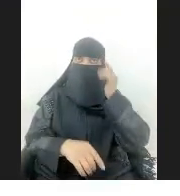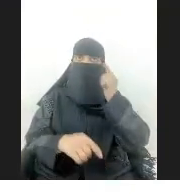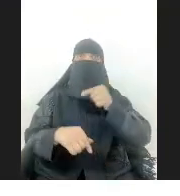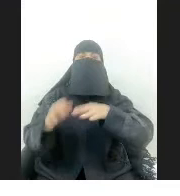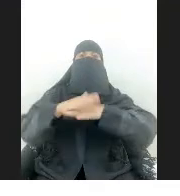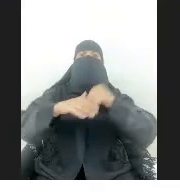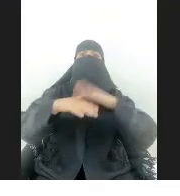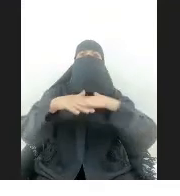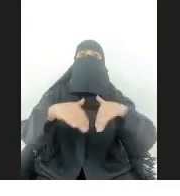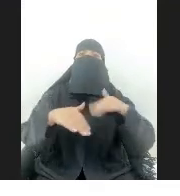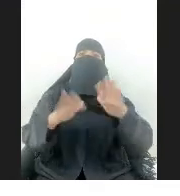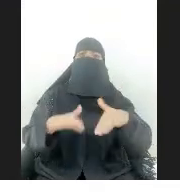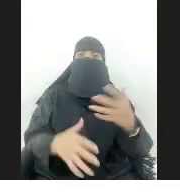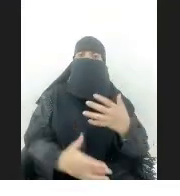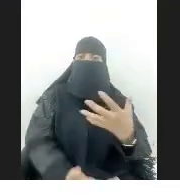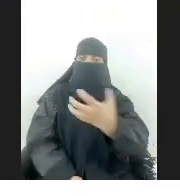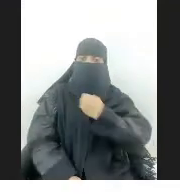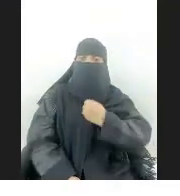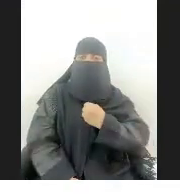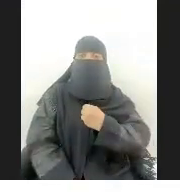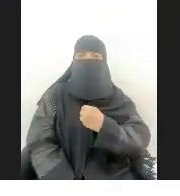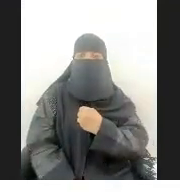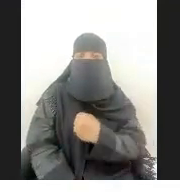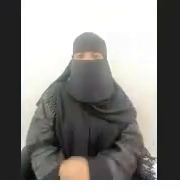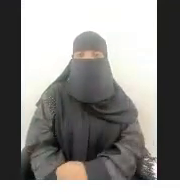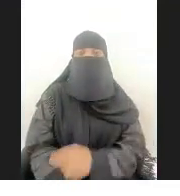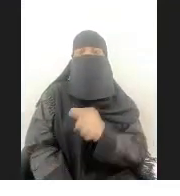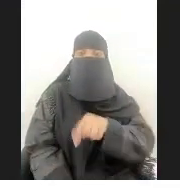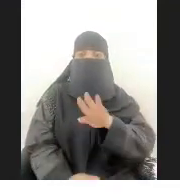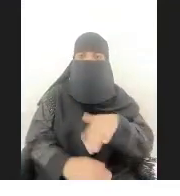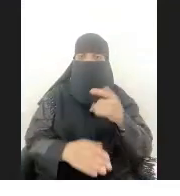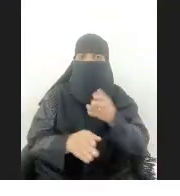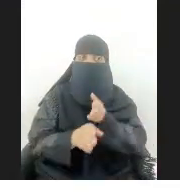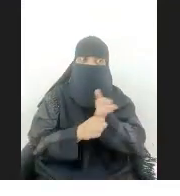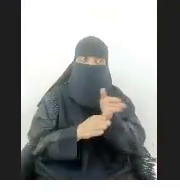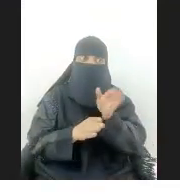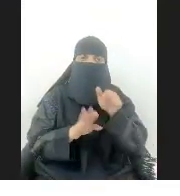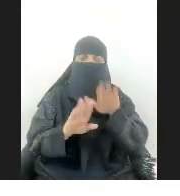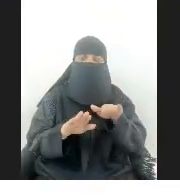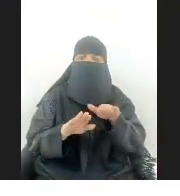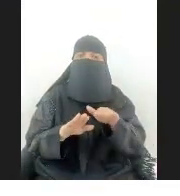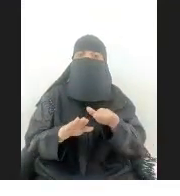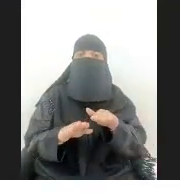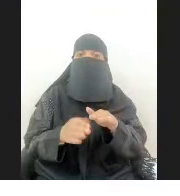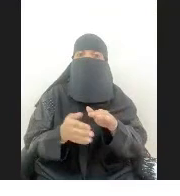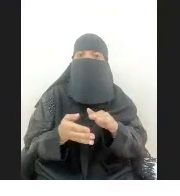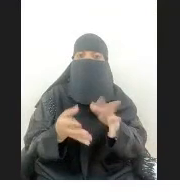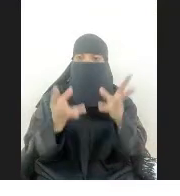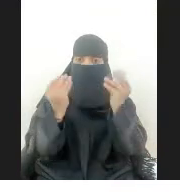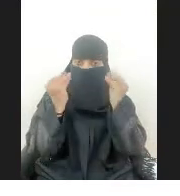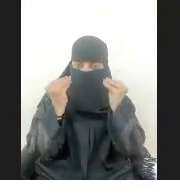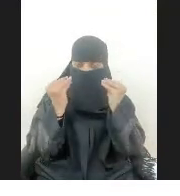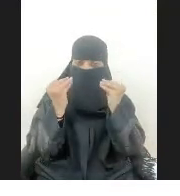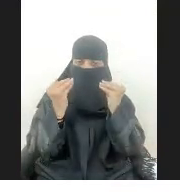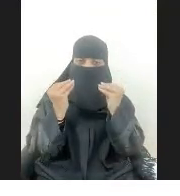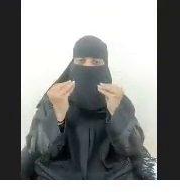فاحنا محتاجين يعني في الميدان التربوي احنا نعلم المتعلم انه كيف يكتسب المعرفة في وقت